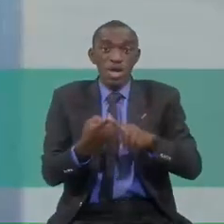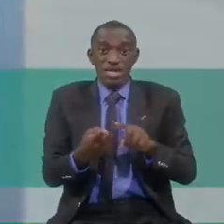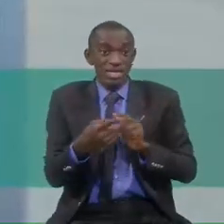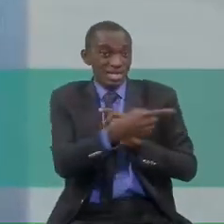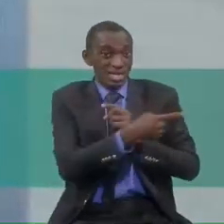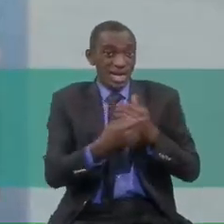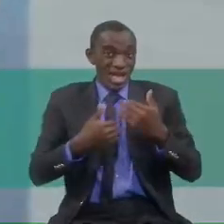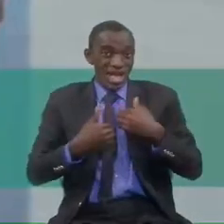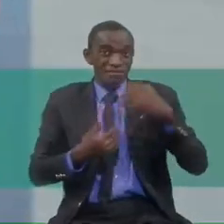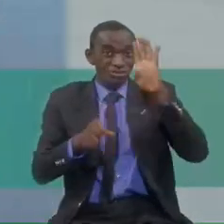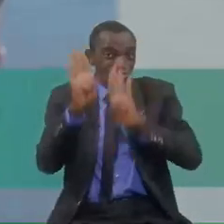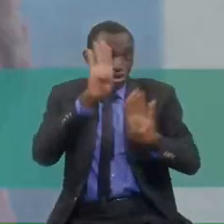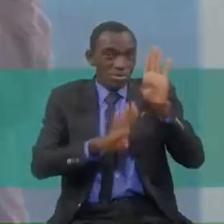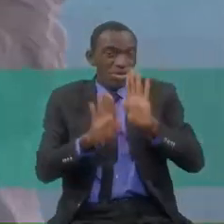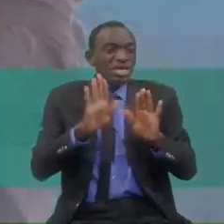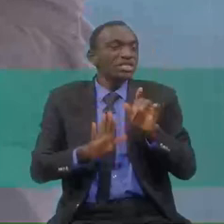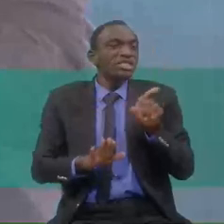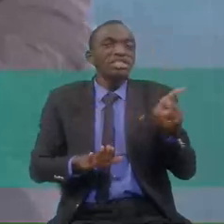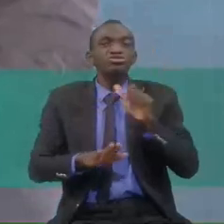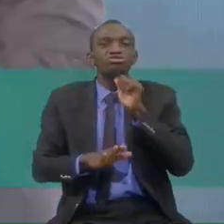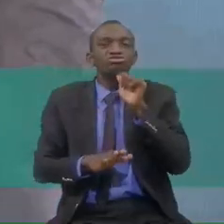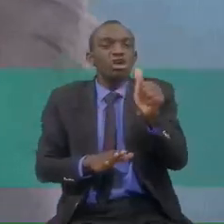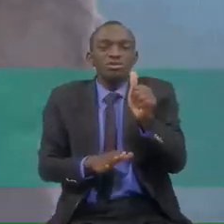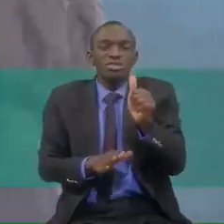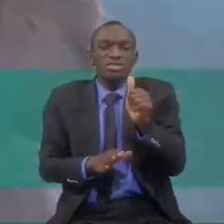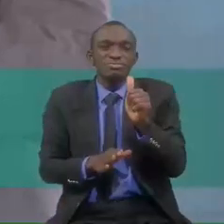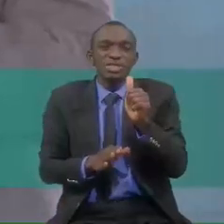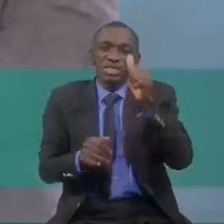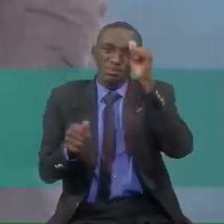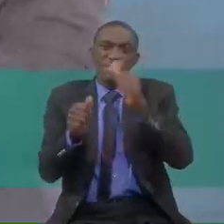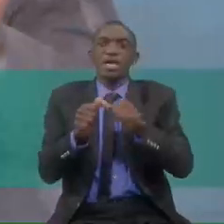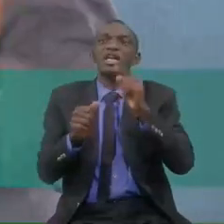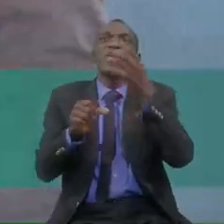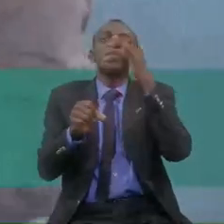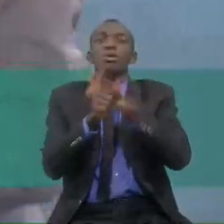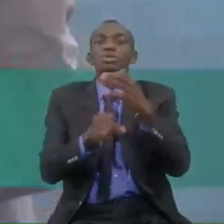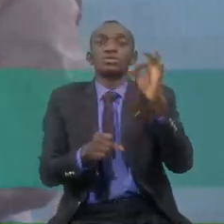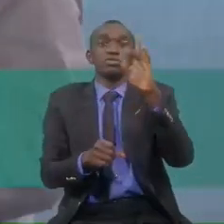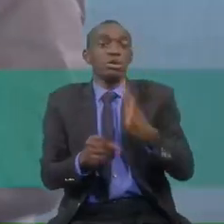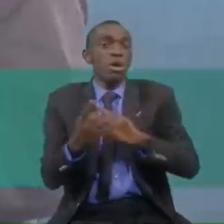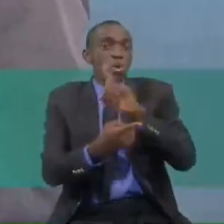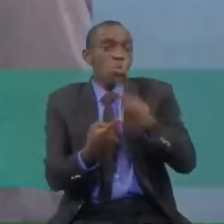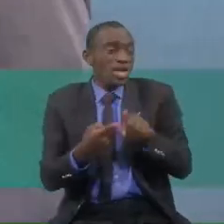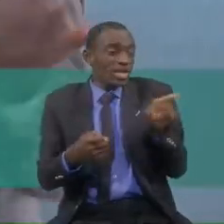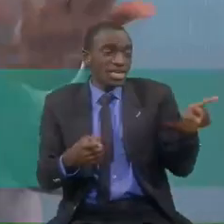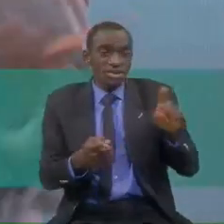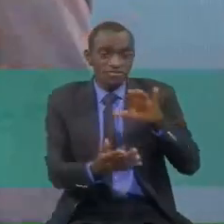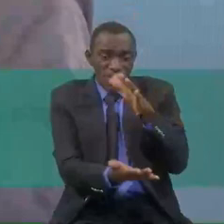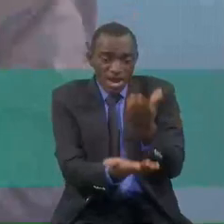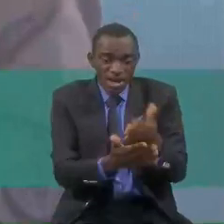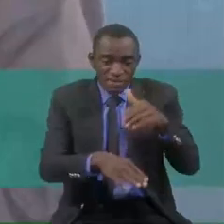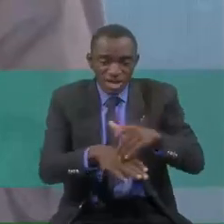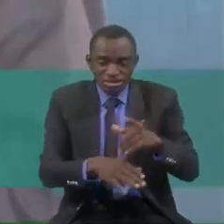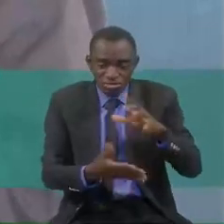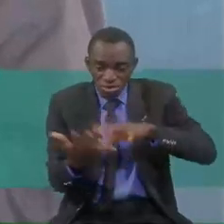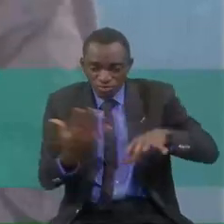trouvent dans le problème, il ne se rappelle aucune promesse. Lorsqu'il se trouve à la croisée des chemins